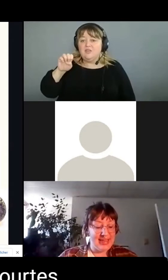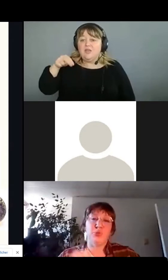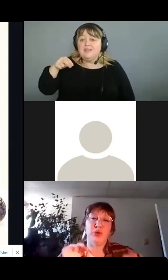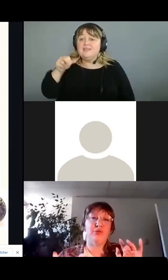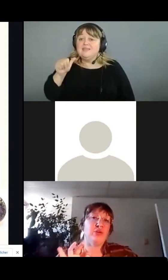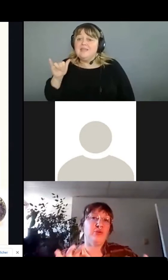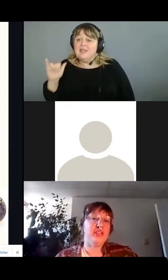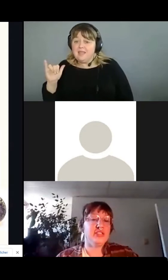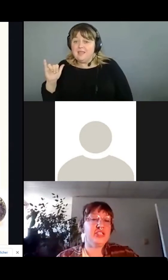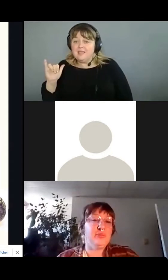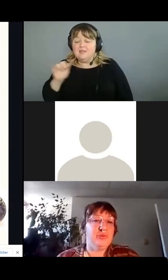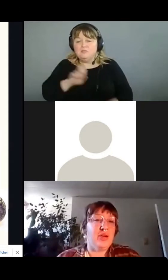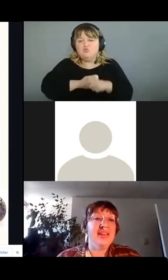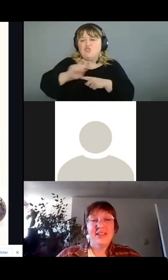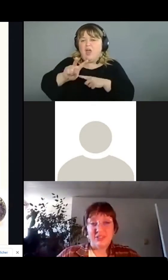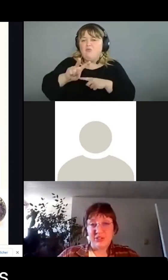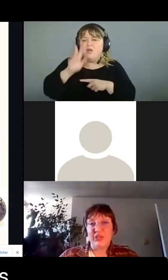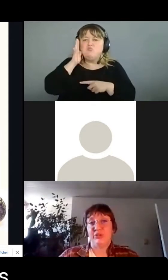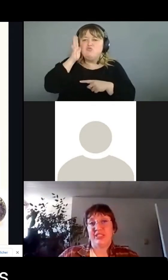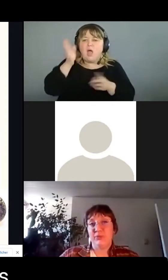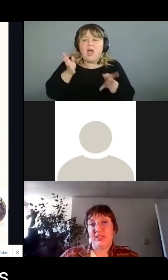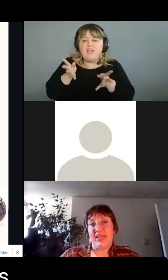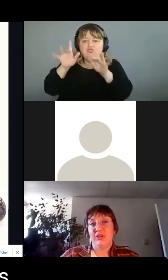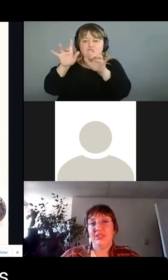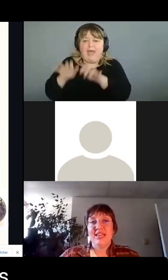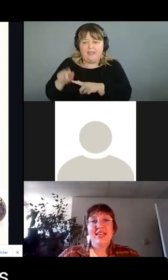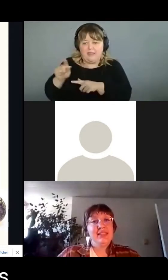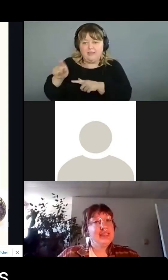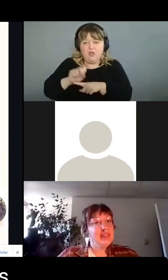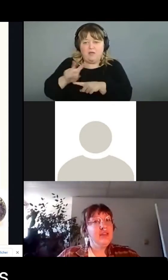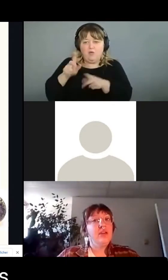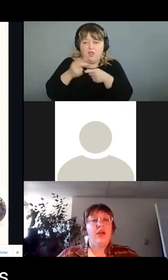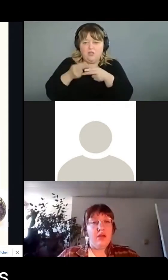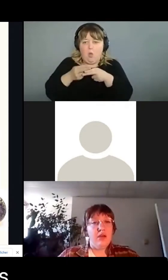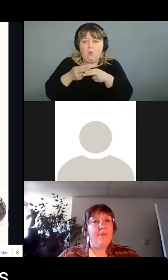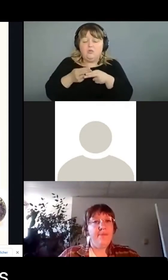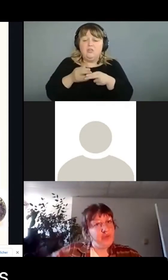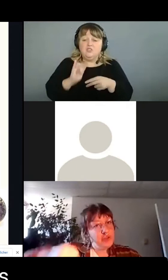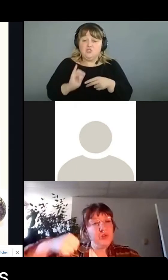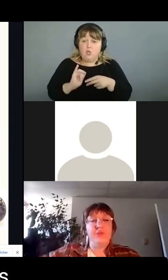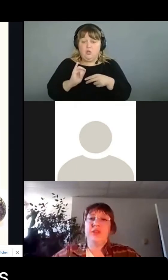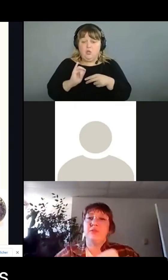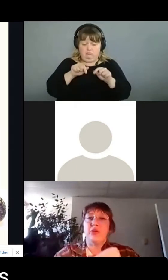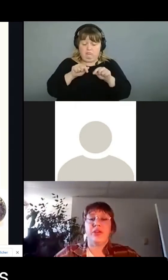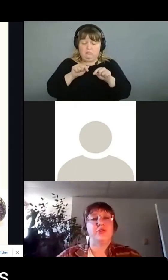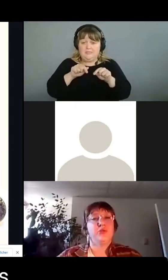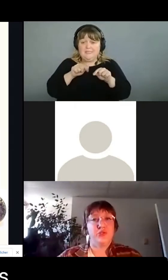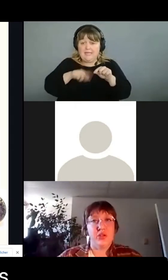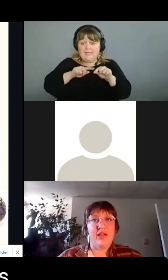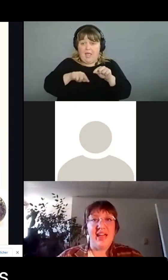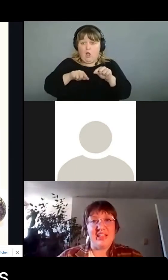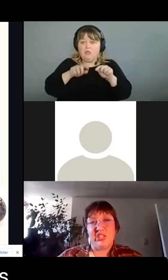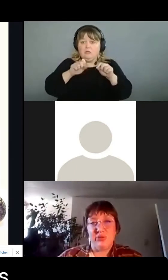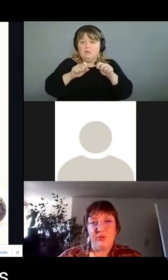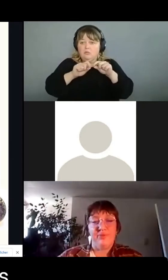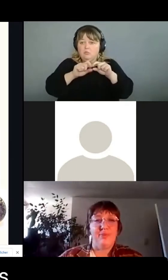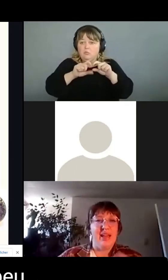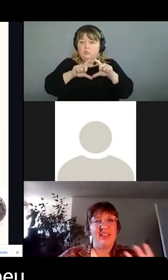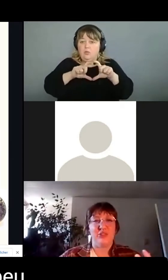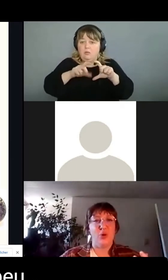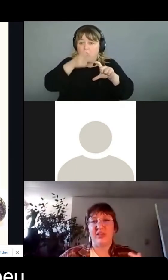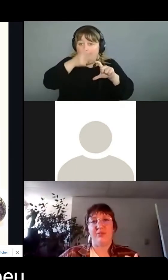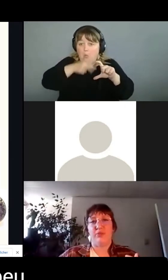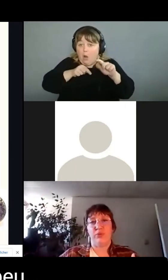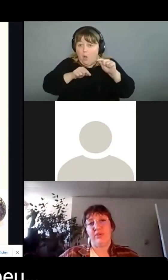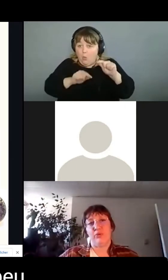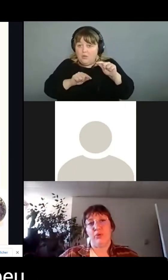C-H-A-N-T-E-N-A-Y. Je pourrais vous l'envoyer dans le chat plus tard. Ça, c'est un type de carotte qui va survivre dans un sol argileux. Mais